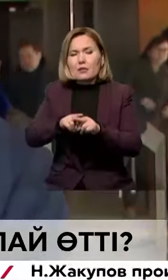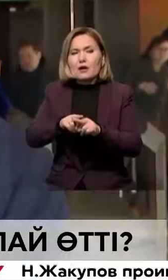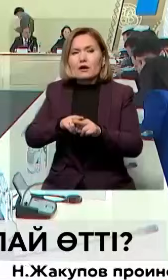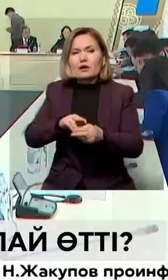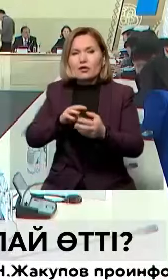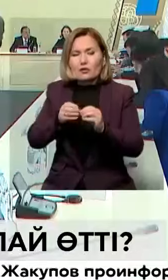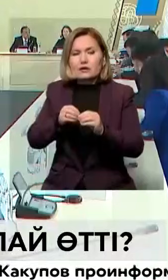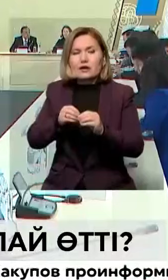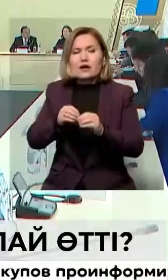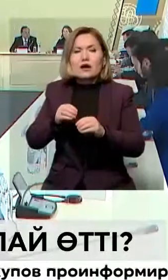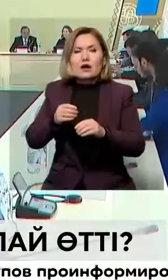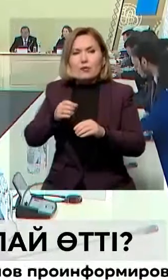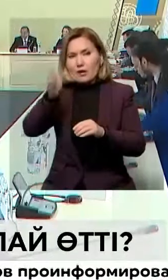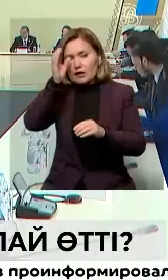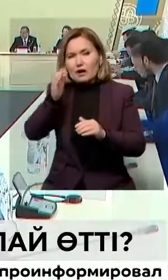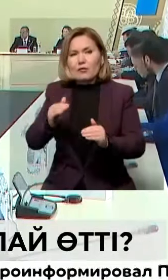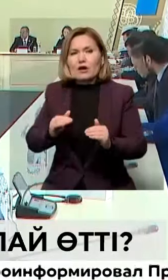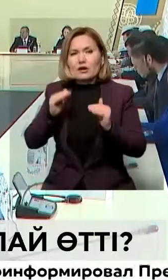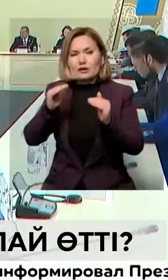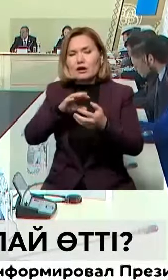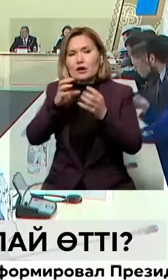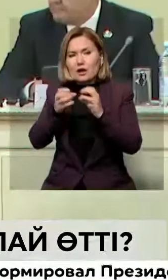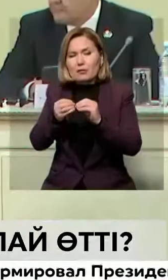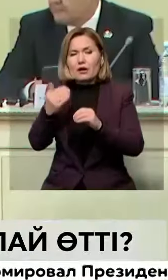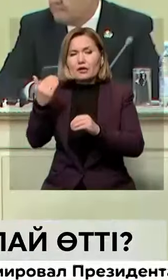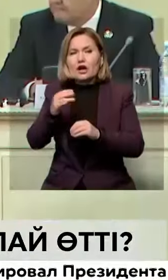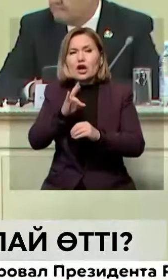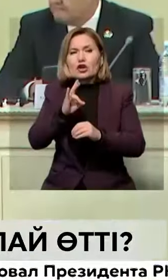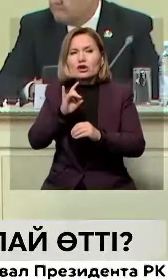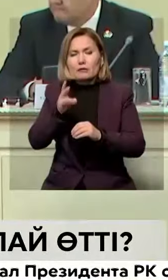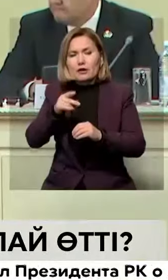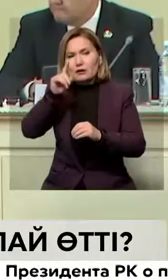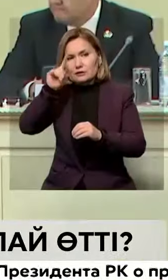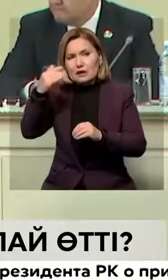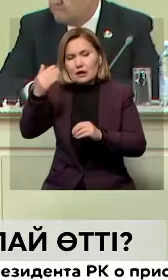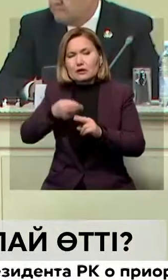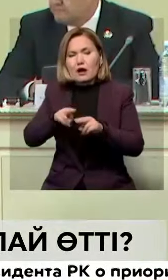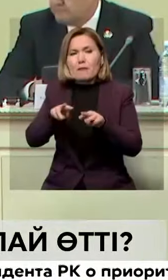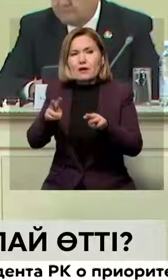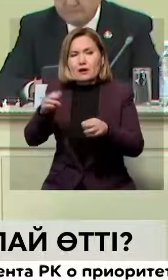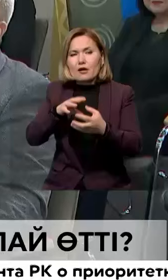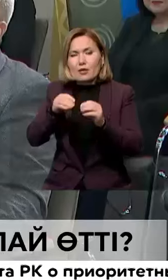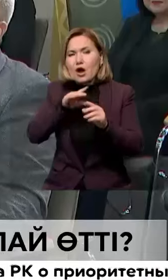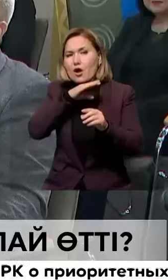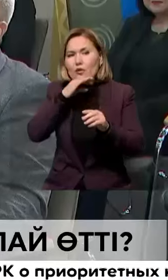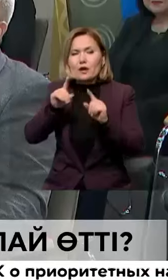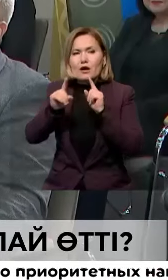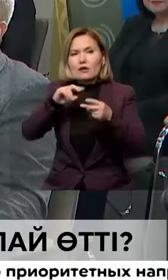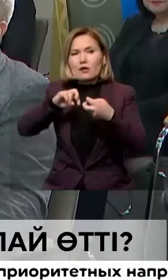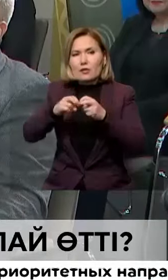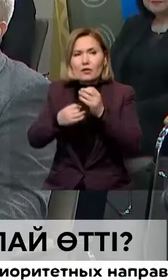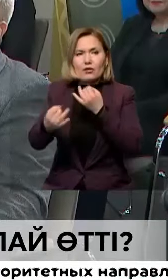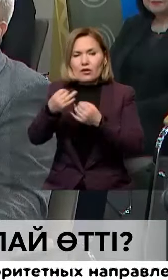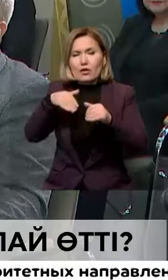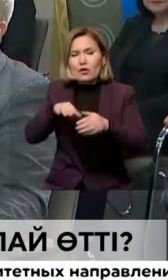құқығы болады. Саланың кемшіл тұстары министр саясат Нұрбекке де мәлім. Оның айтуынша, бұған дейінгі бас қосулар көп түйткілді тарқатуға сеп